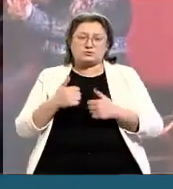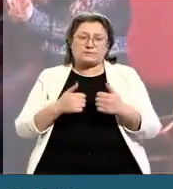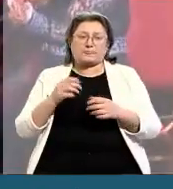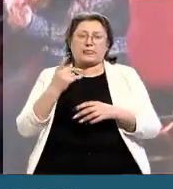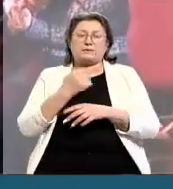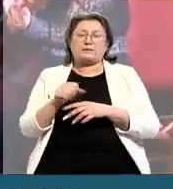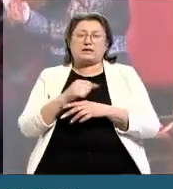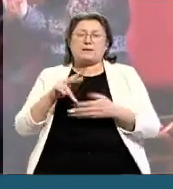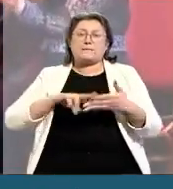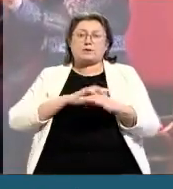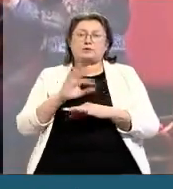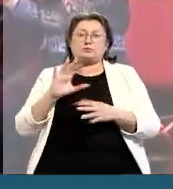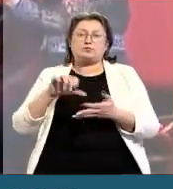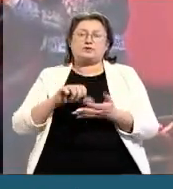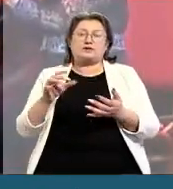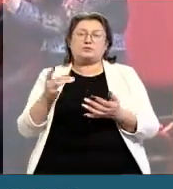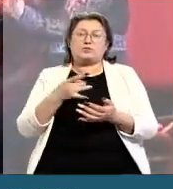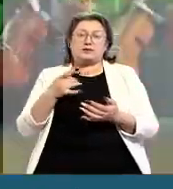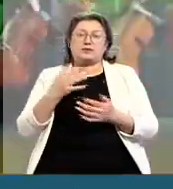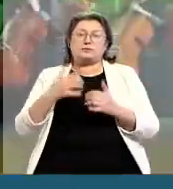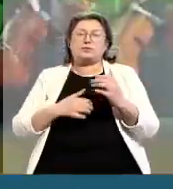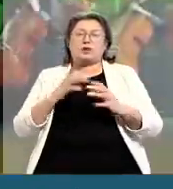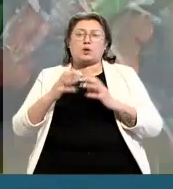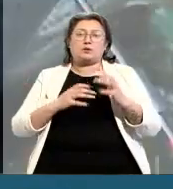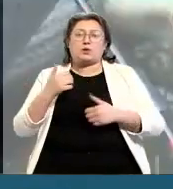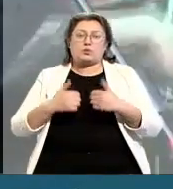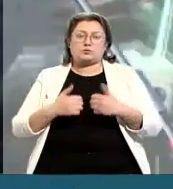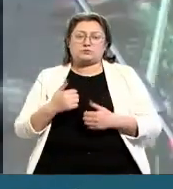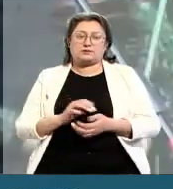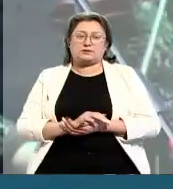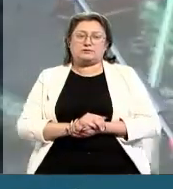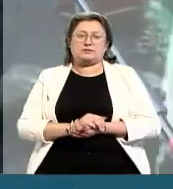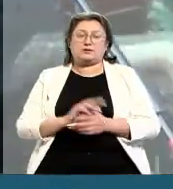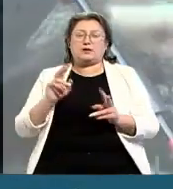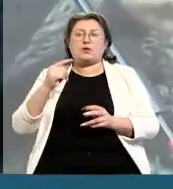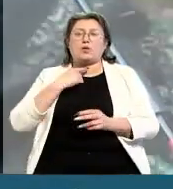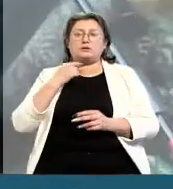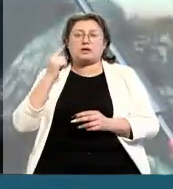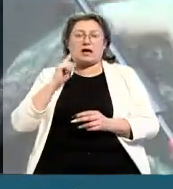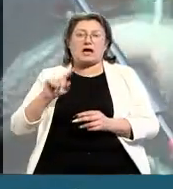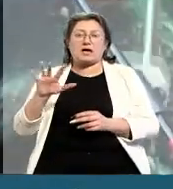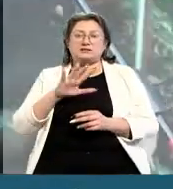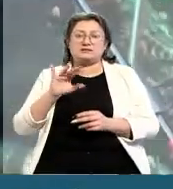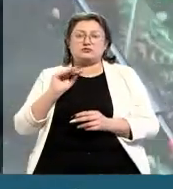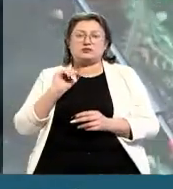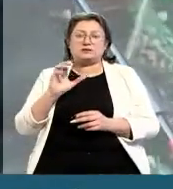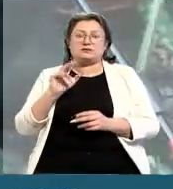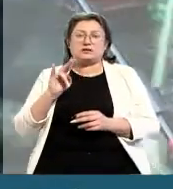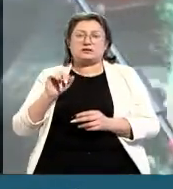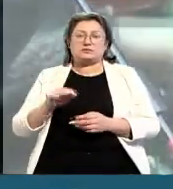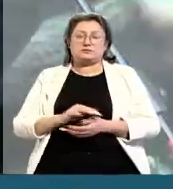Войс телевизиялық вокалдық байқауының жобалары әзірленуде. Жоба жеңімпаздары Азия дауысы және Жас қанат республикалық